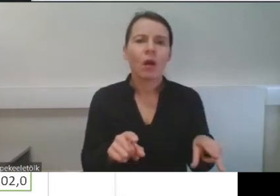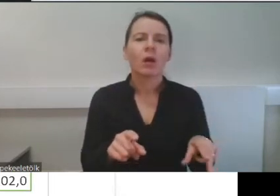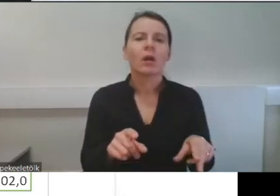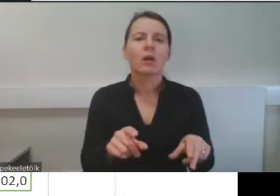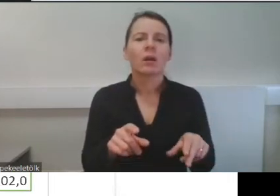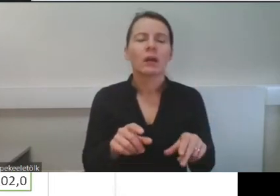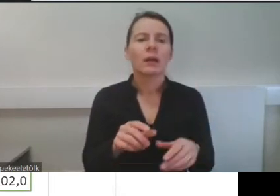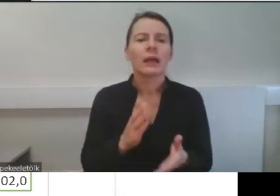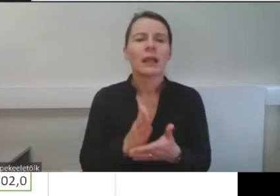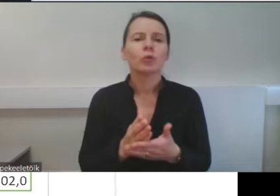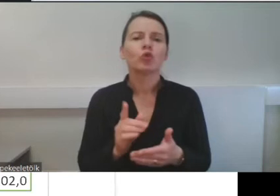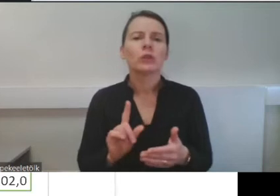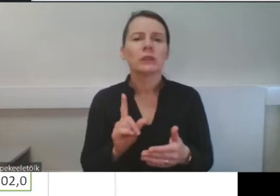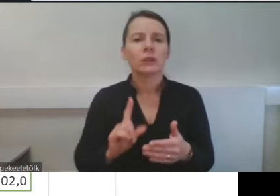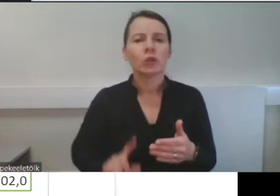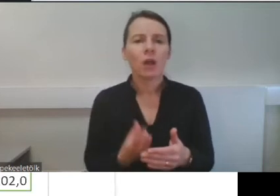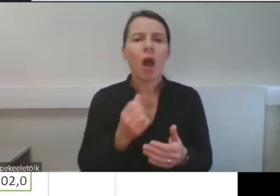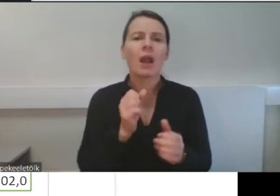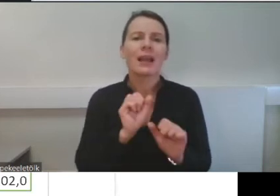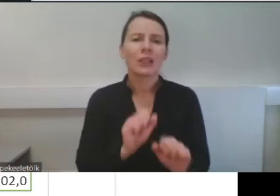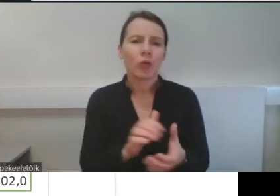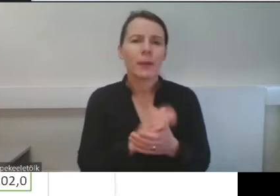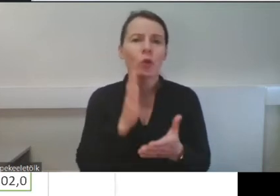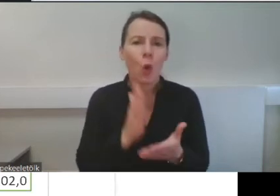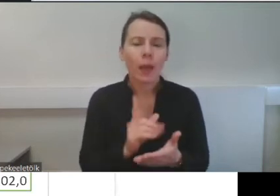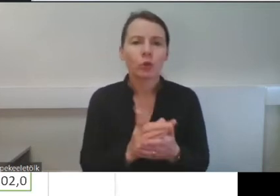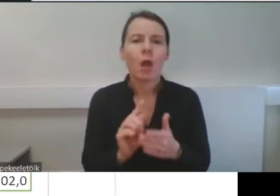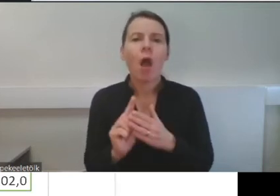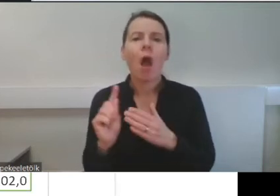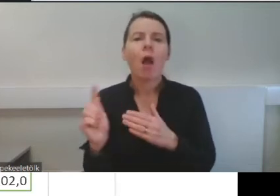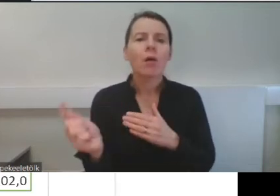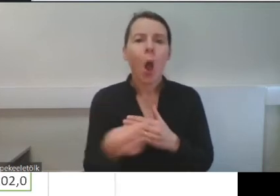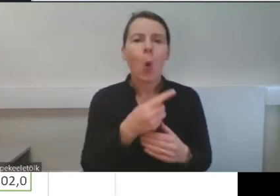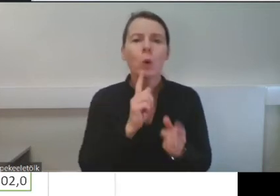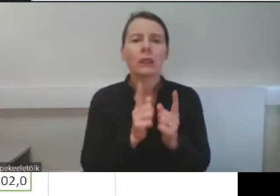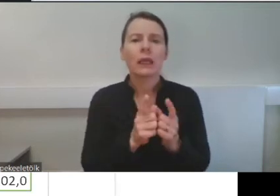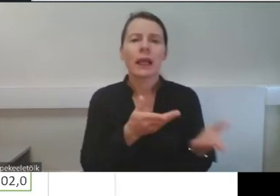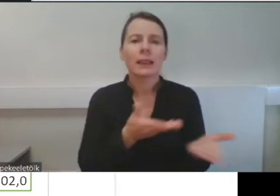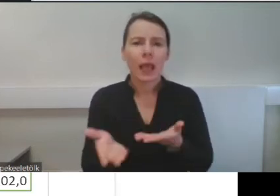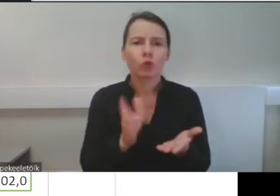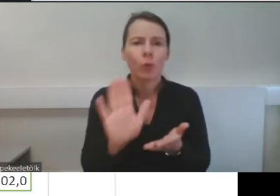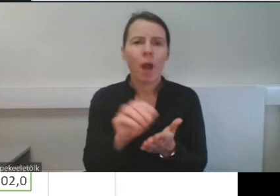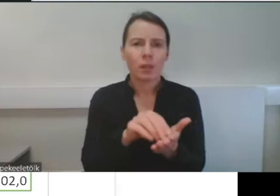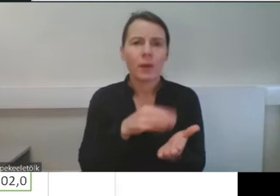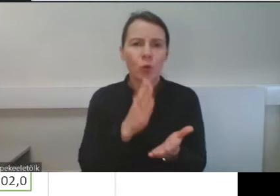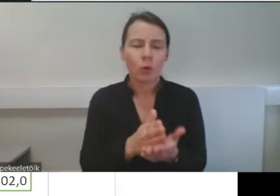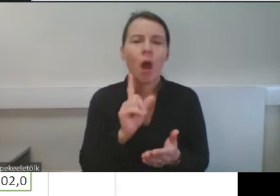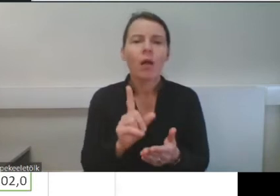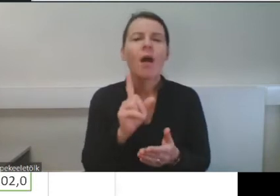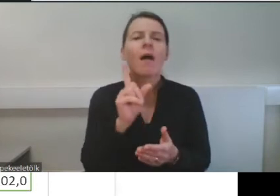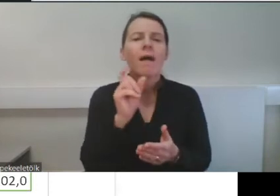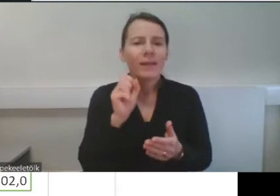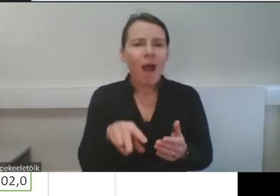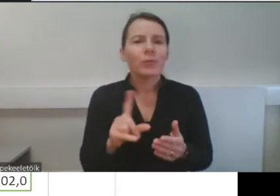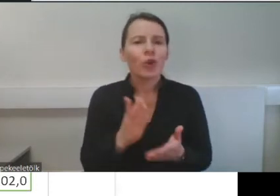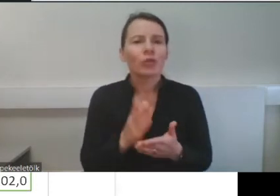kuni juuli 2021. Ja lihtsalt võrdlusesse toodud, et milline selline pöördumiste